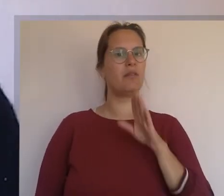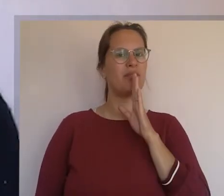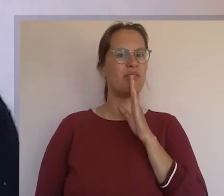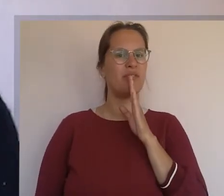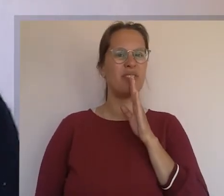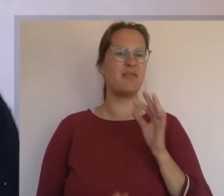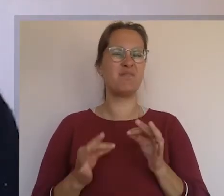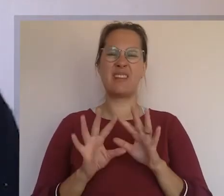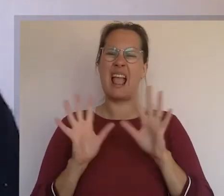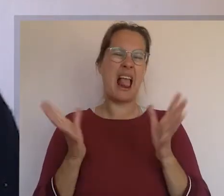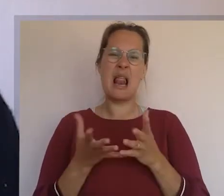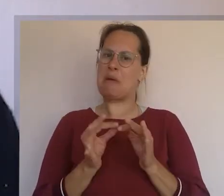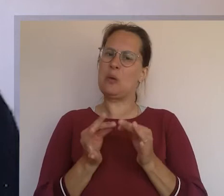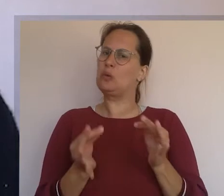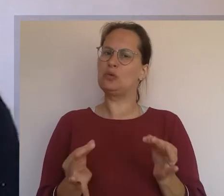Als je niet fit bent,